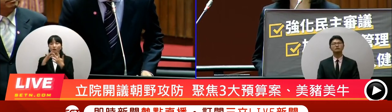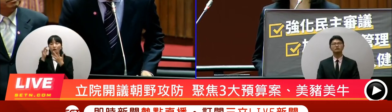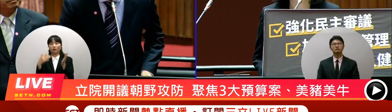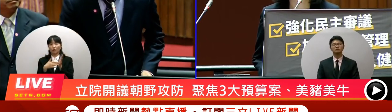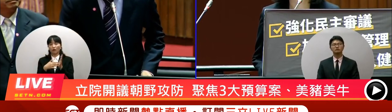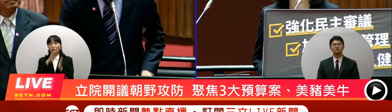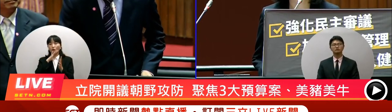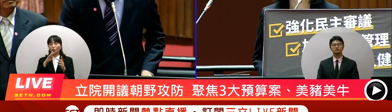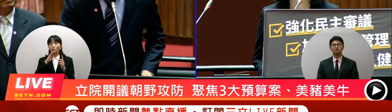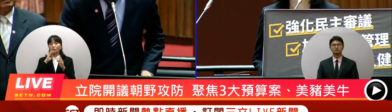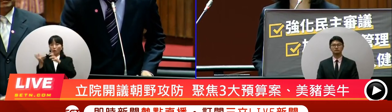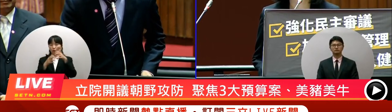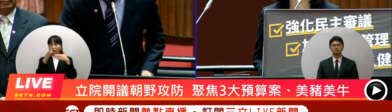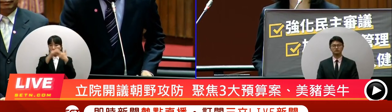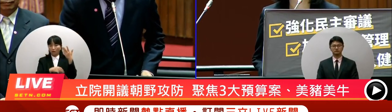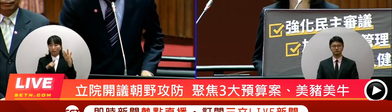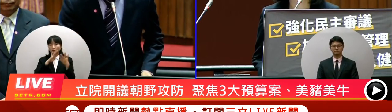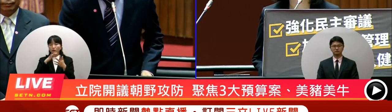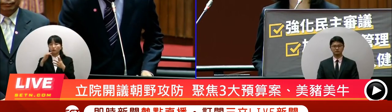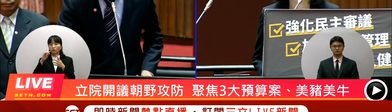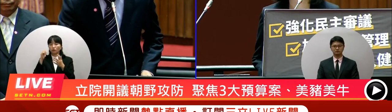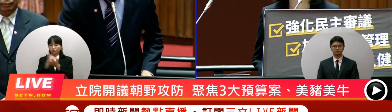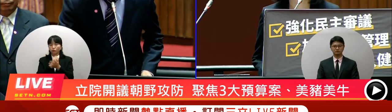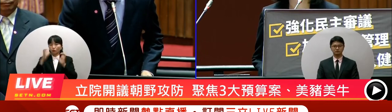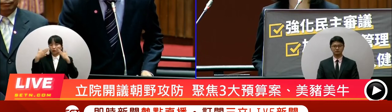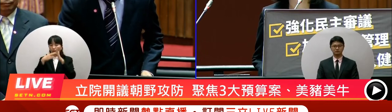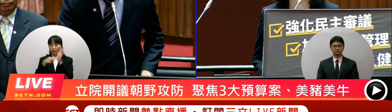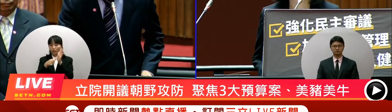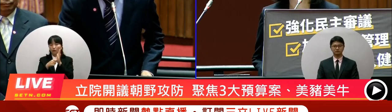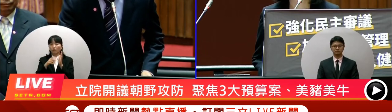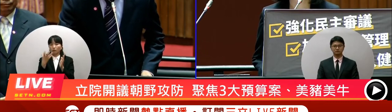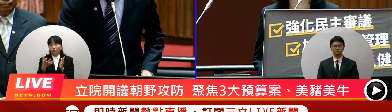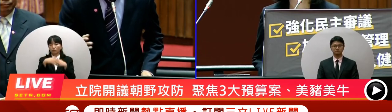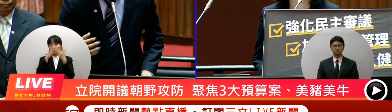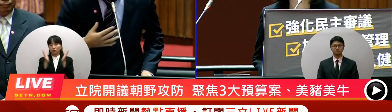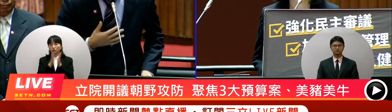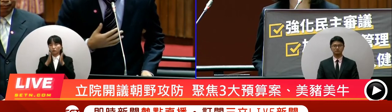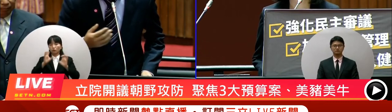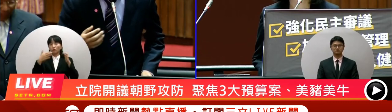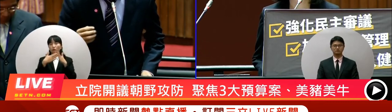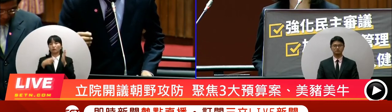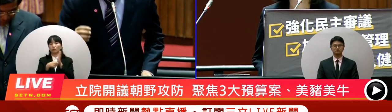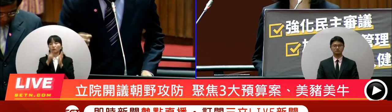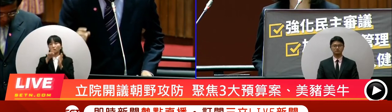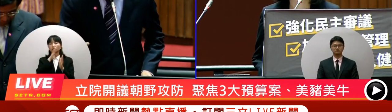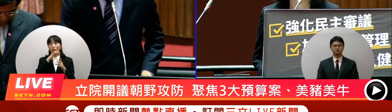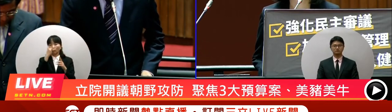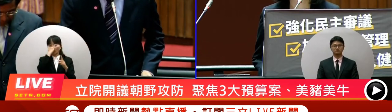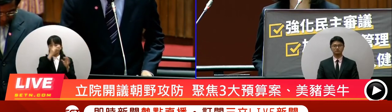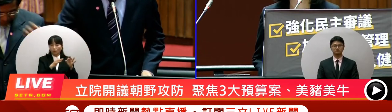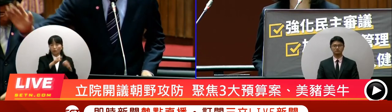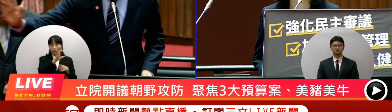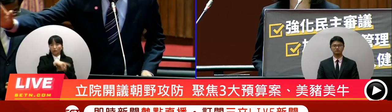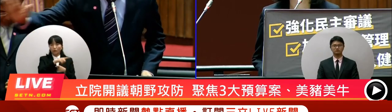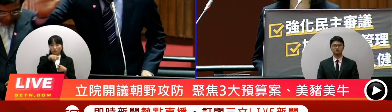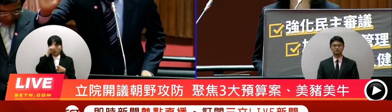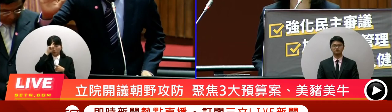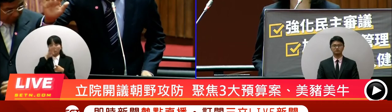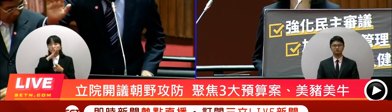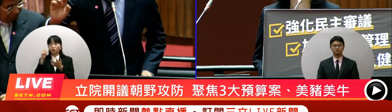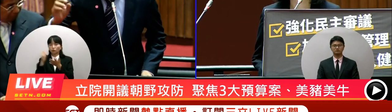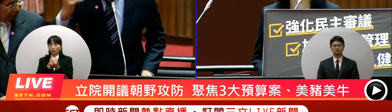WTO 的规范的原产地标示，全部都是标示产地来源国，所以其实猪农反而是希望标示产地来源国，台湾